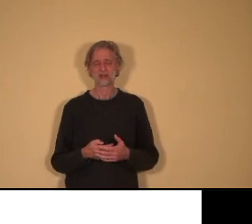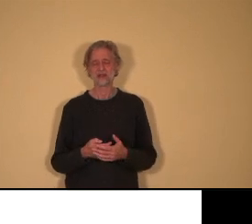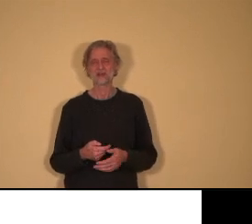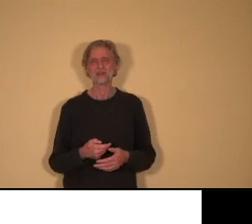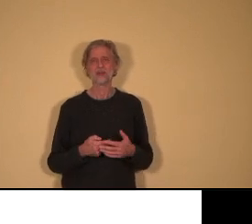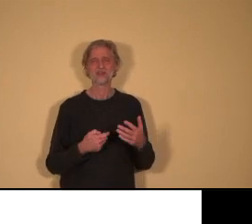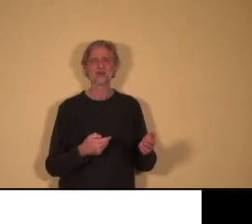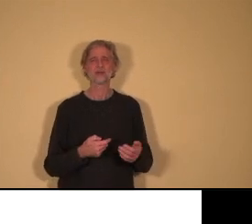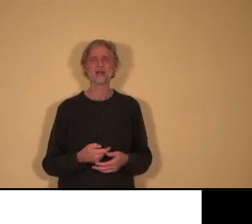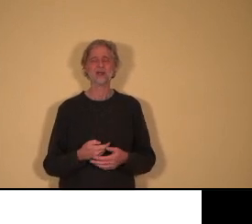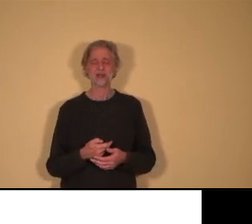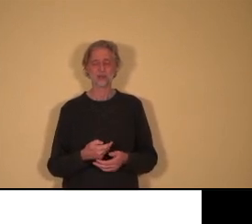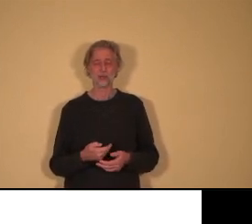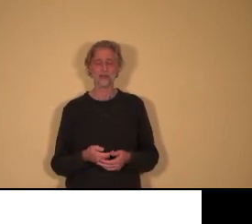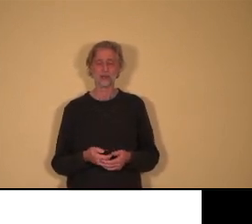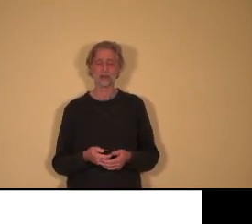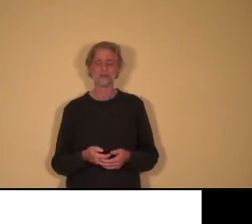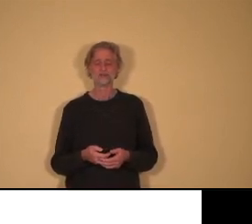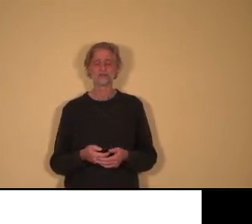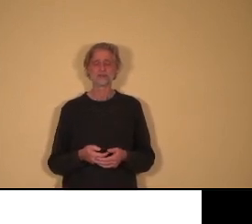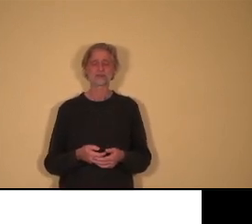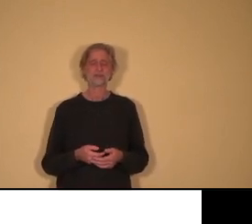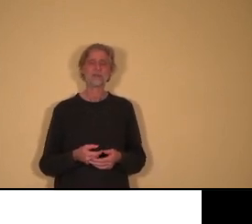entfaltet, als dem CO2 innewohnen würde.